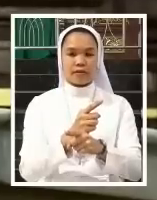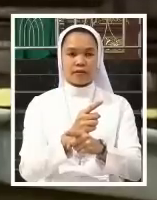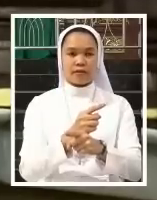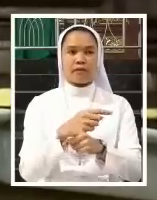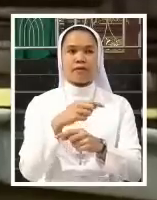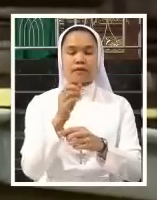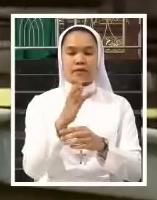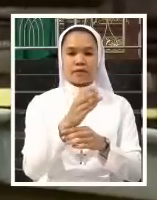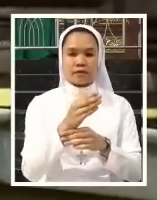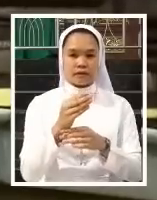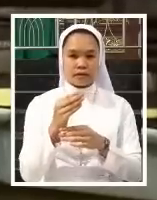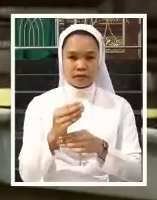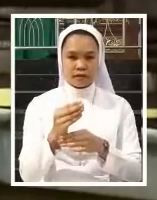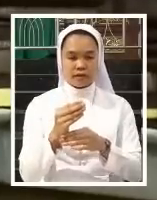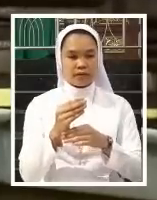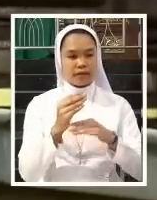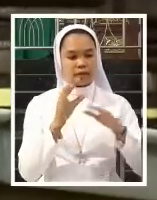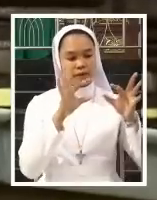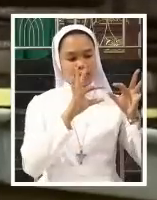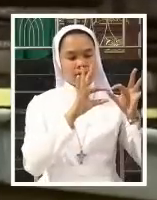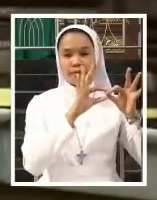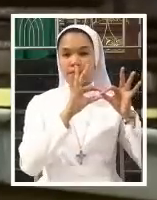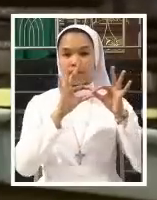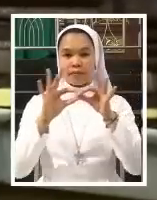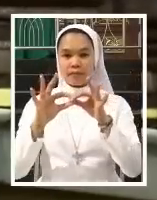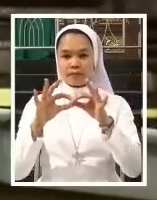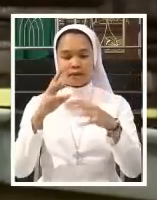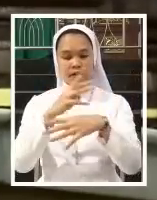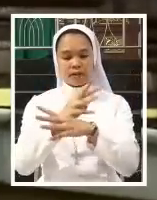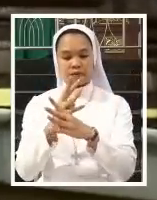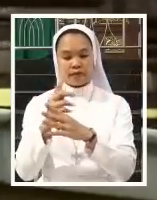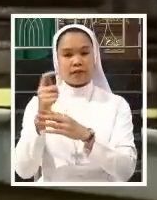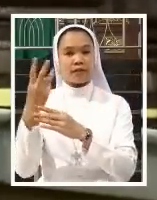Asin makikipagtipan ako sa inda.